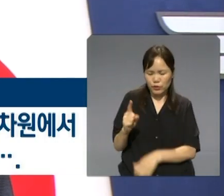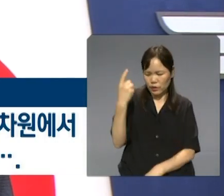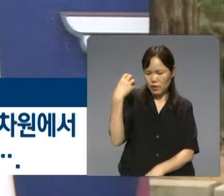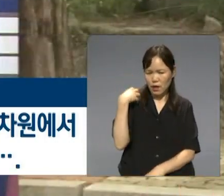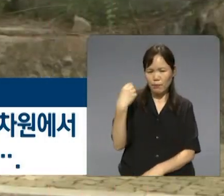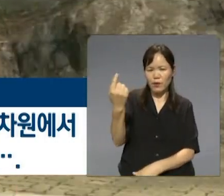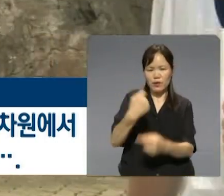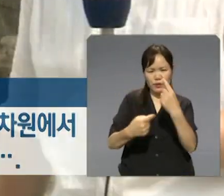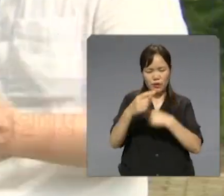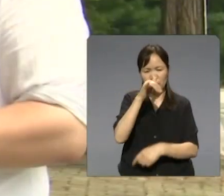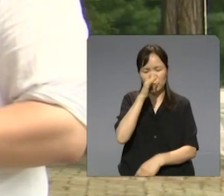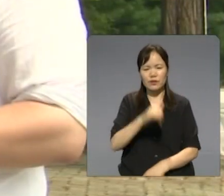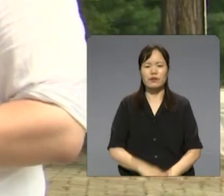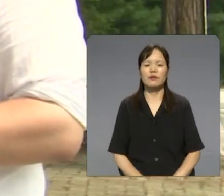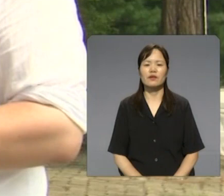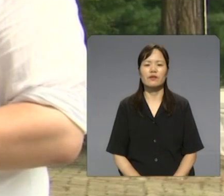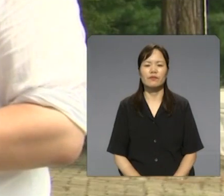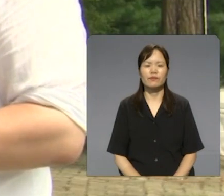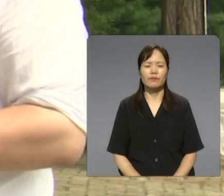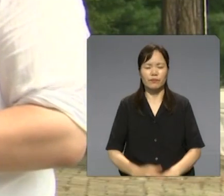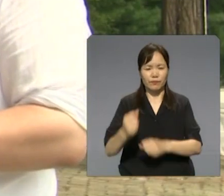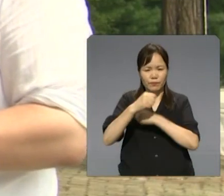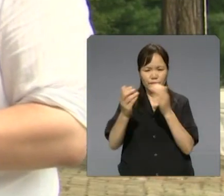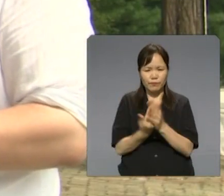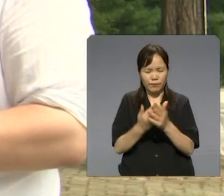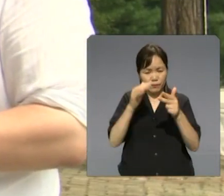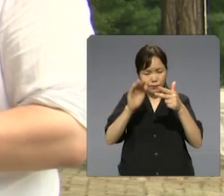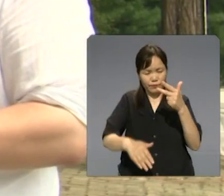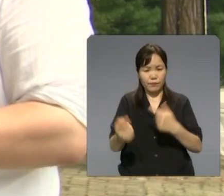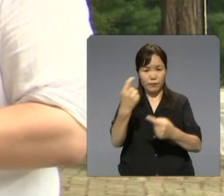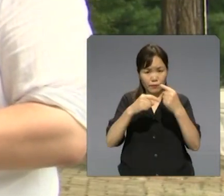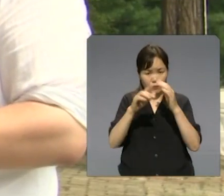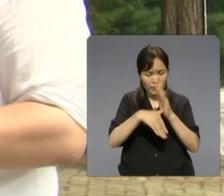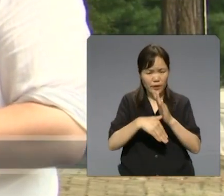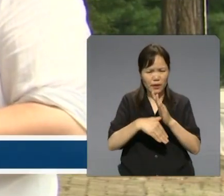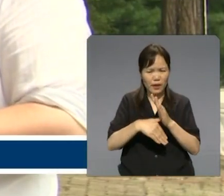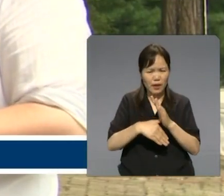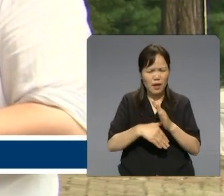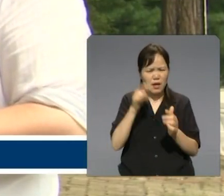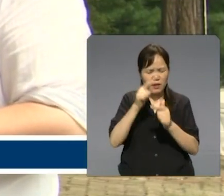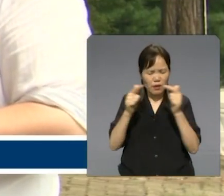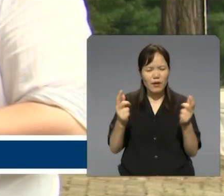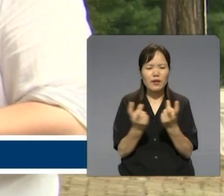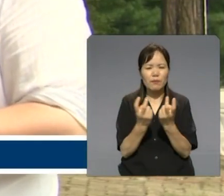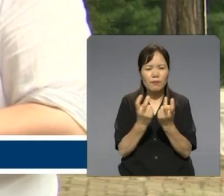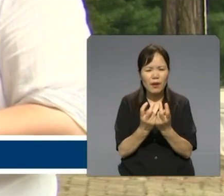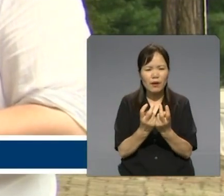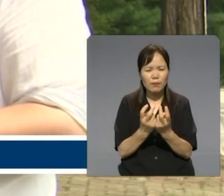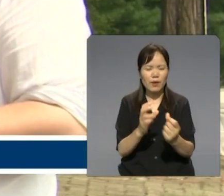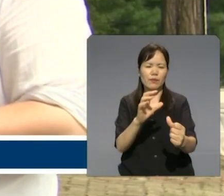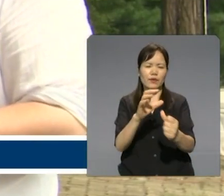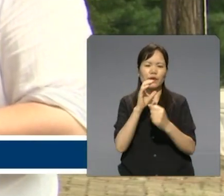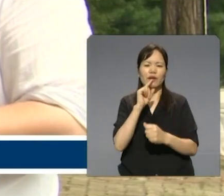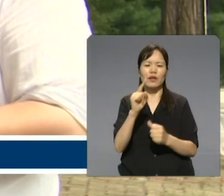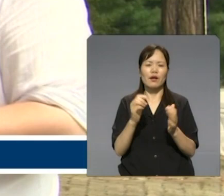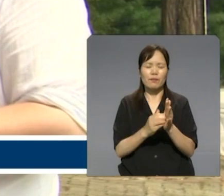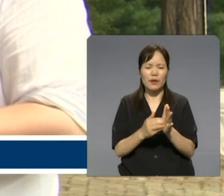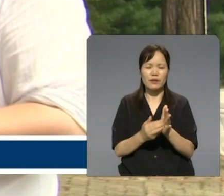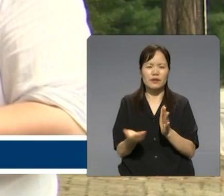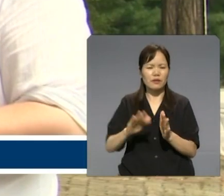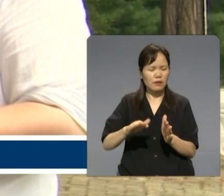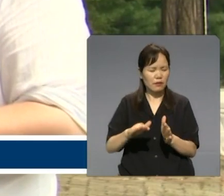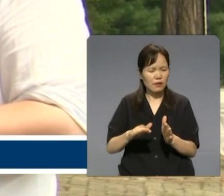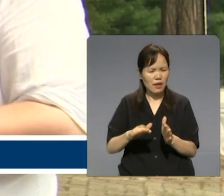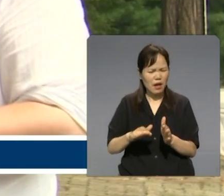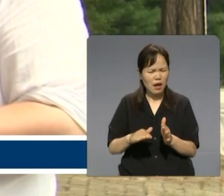간부의 지원할 수 있도록 국방부는 하반기 모집의 경우 전형의 다양한 차원이라고 설명했습니다 하지만 그